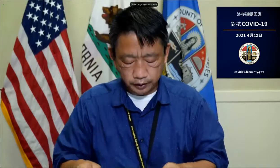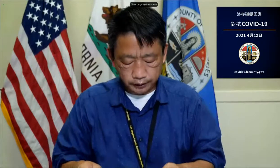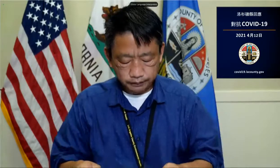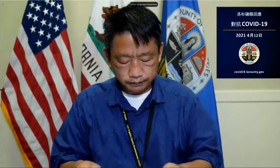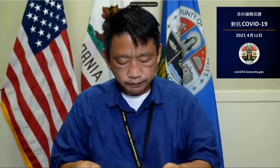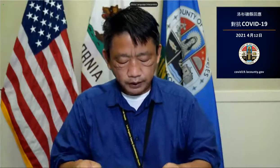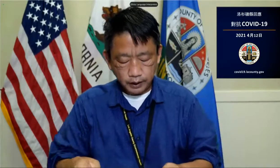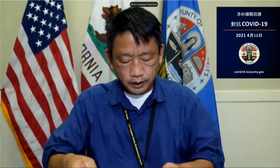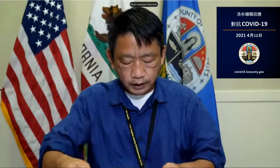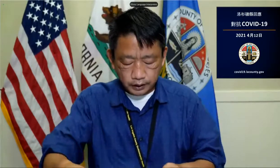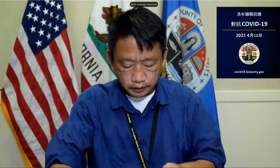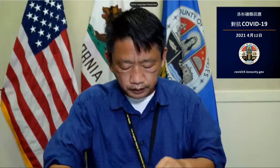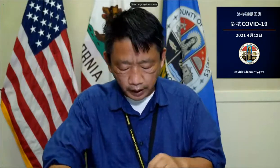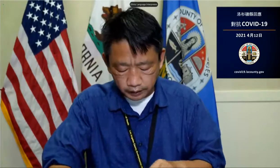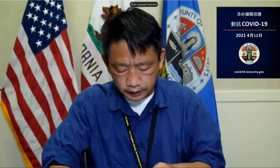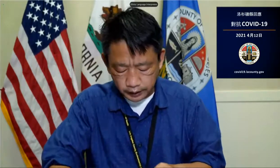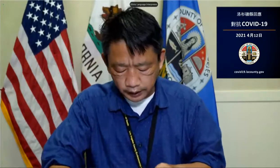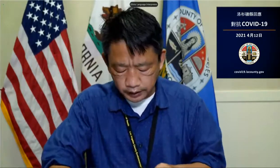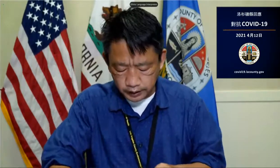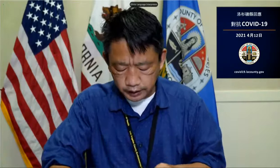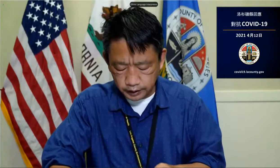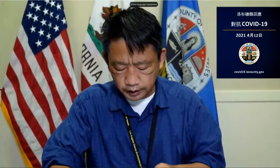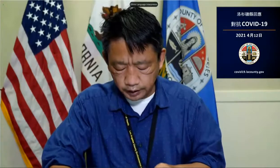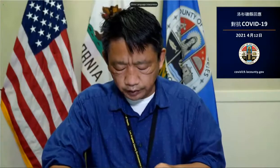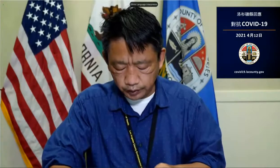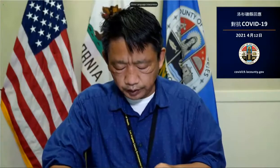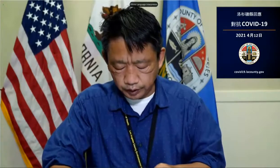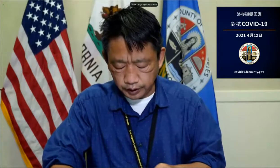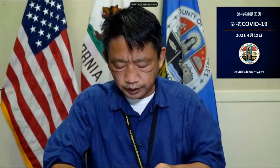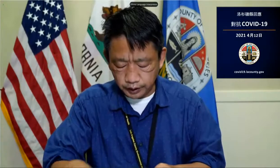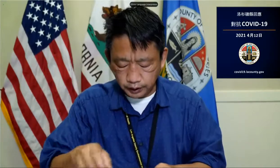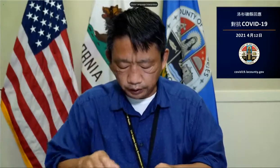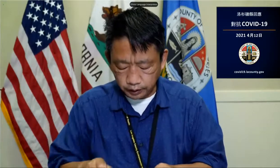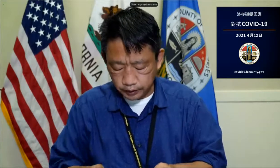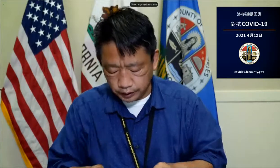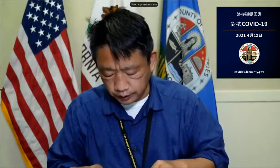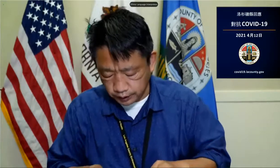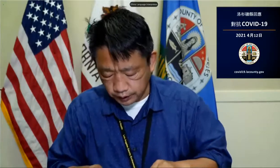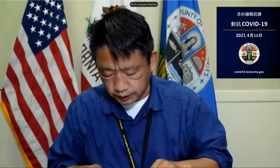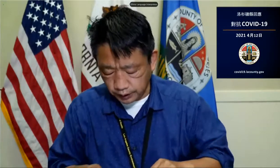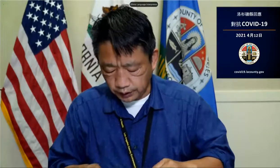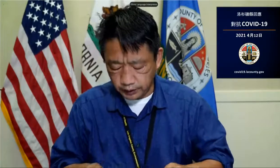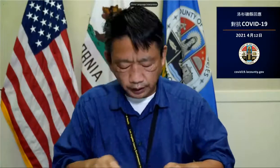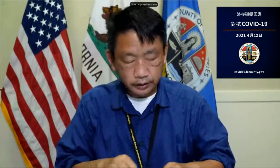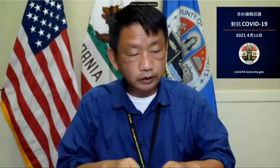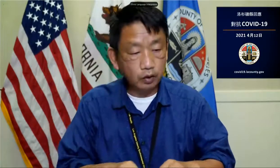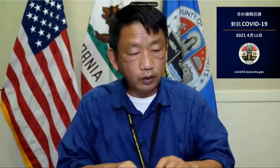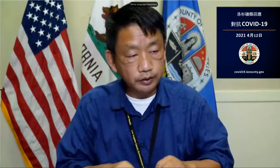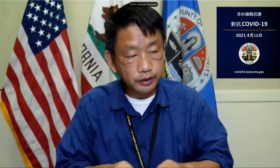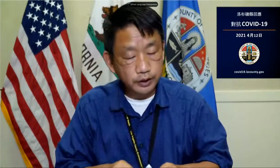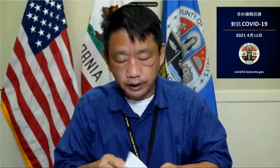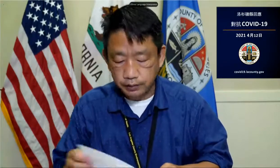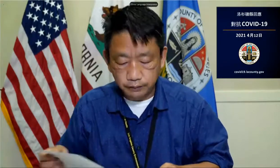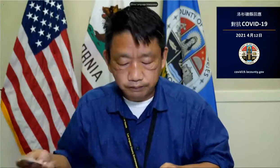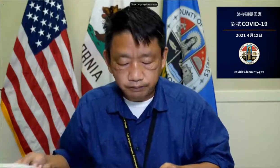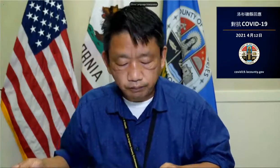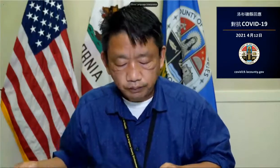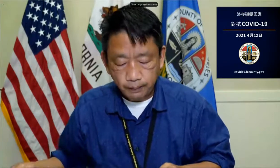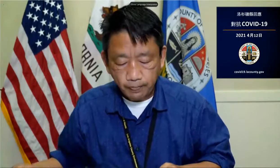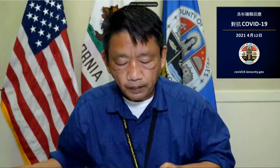23479例，其中2人年龄介于50到64岁之间，2人都患有其他疾